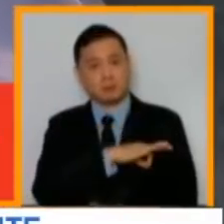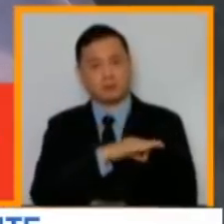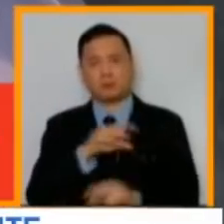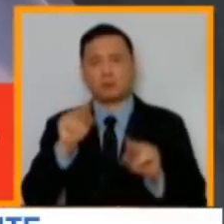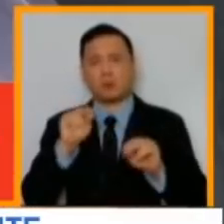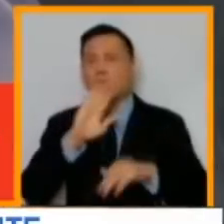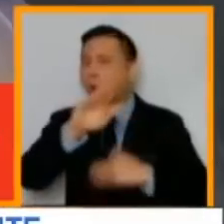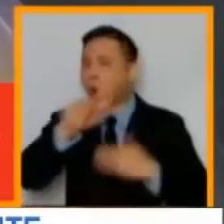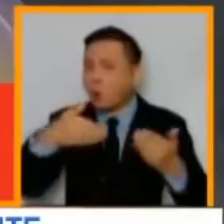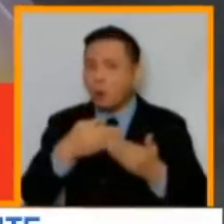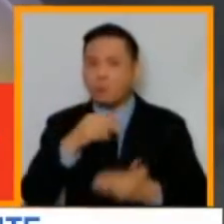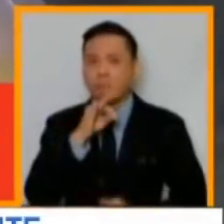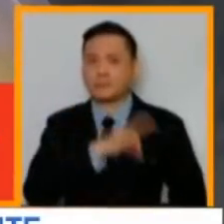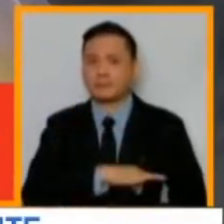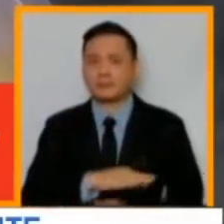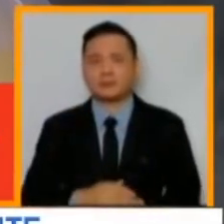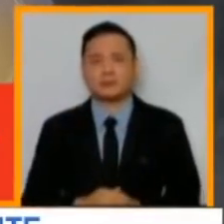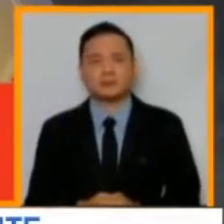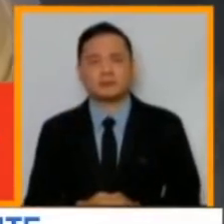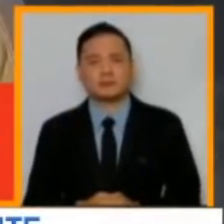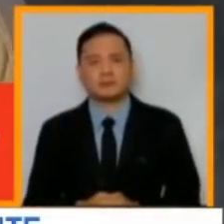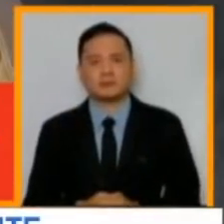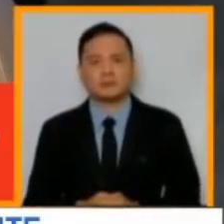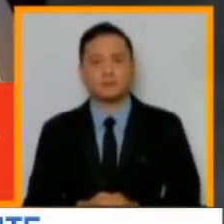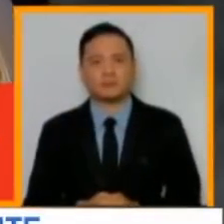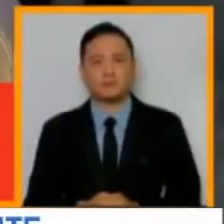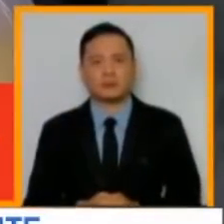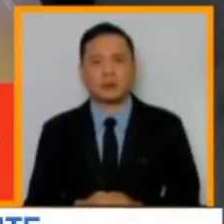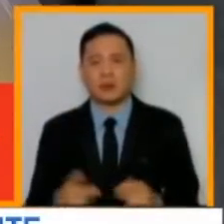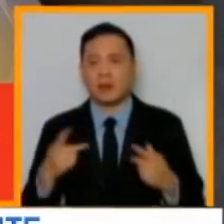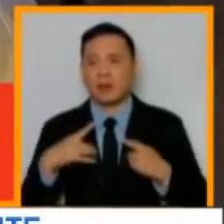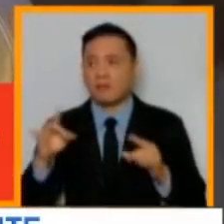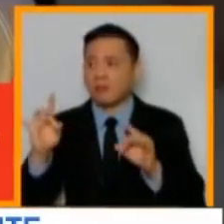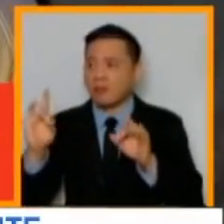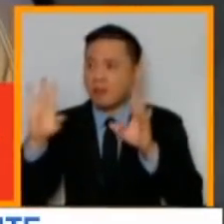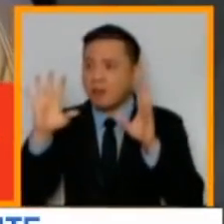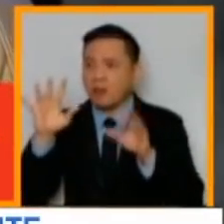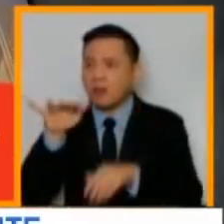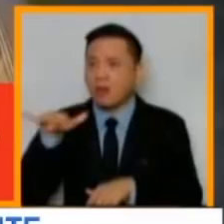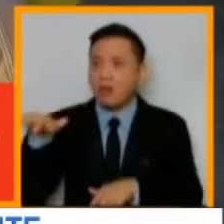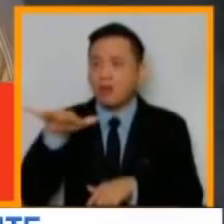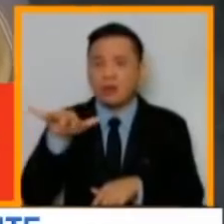din naman i-risk yung meron mga, hindi naman in a form of discrimination.